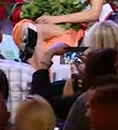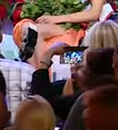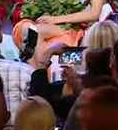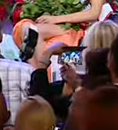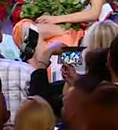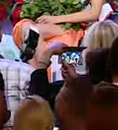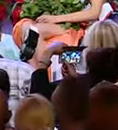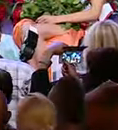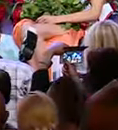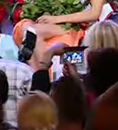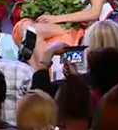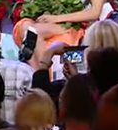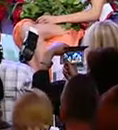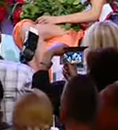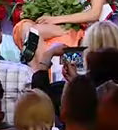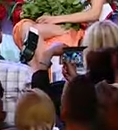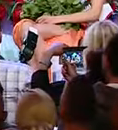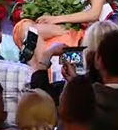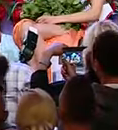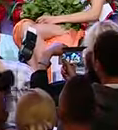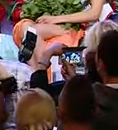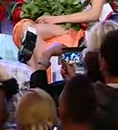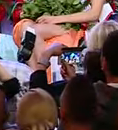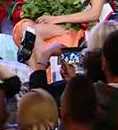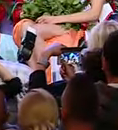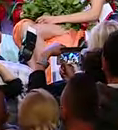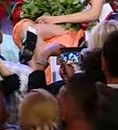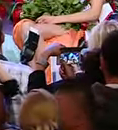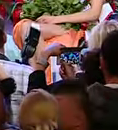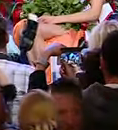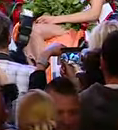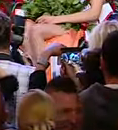I mamy nadzieję do zobaczenia, drodzy Państwo, na kolejnych galach.